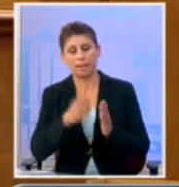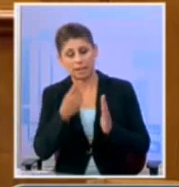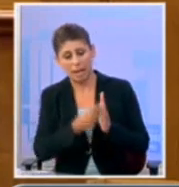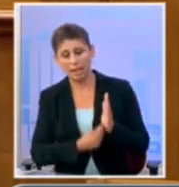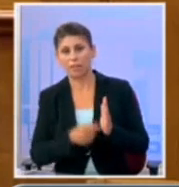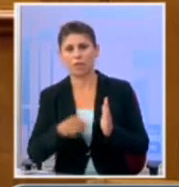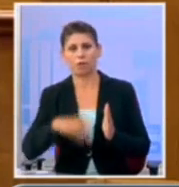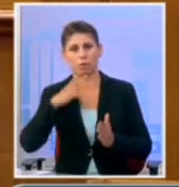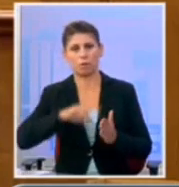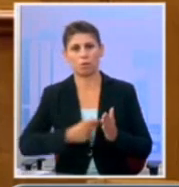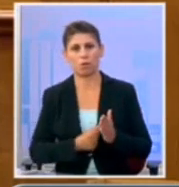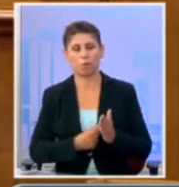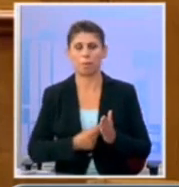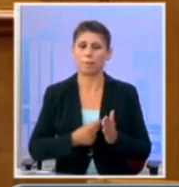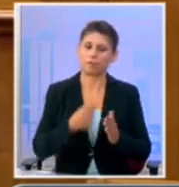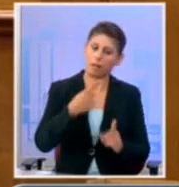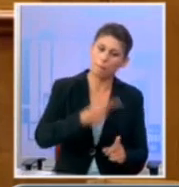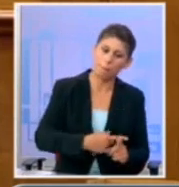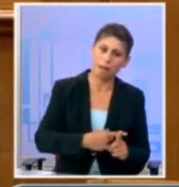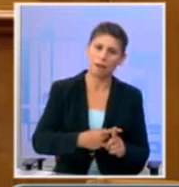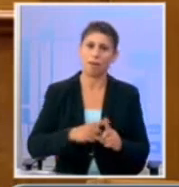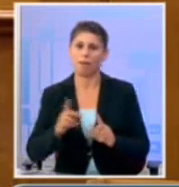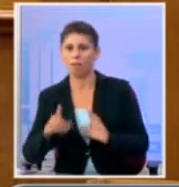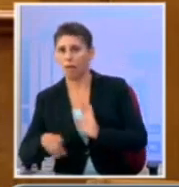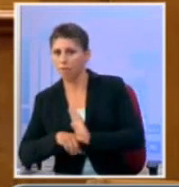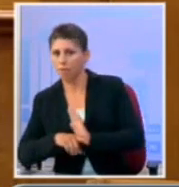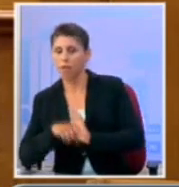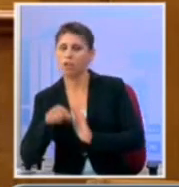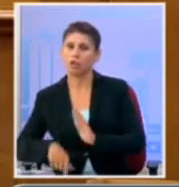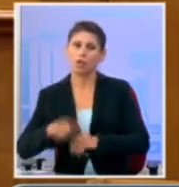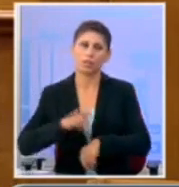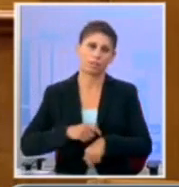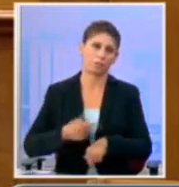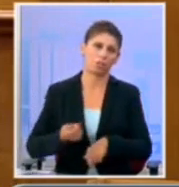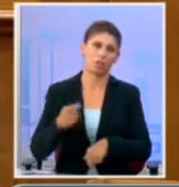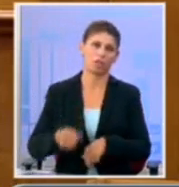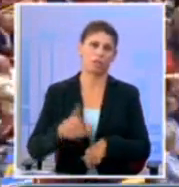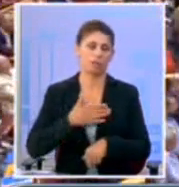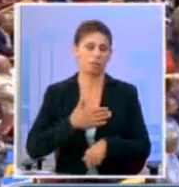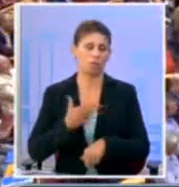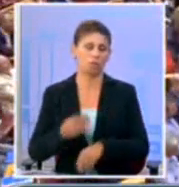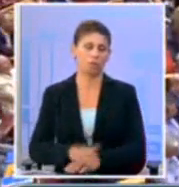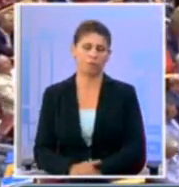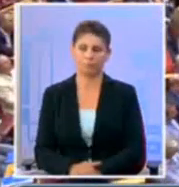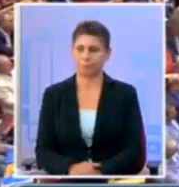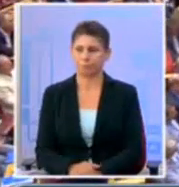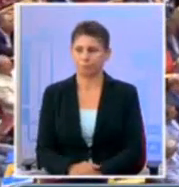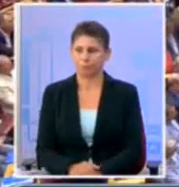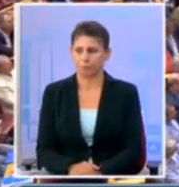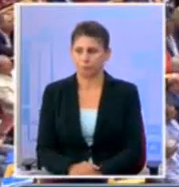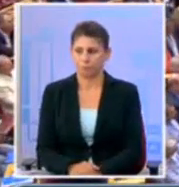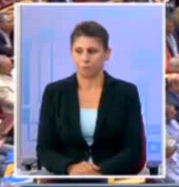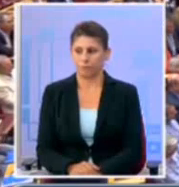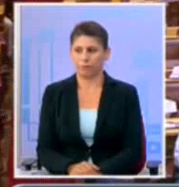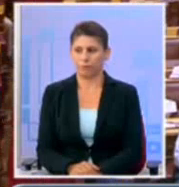μνημόνιο αυτό με τα υπέρ και τα κατά του, και τώρα είναι η στιγμή να το κάνετε αυτό. Σας ευχαριστώ πολύ. Έχετε κι άλλο χρόνο αν